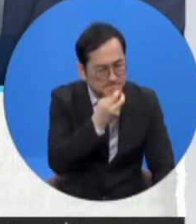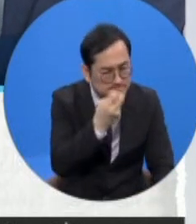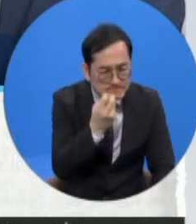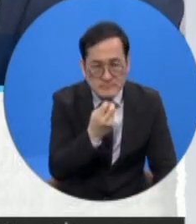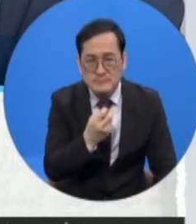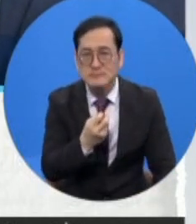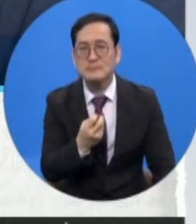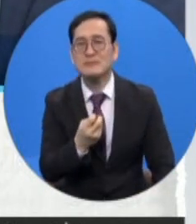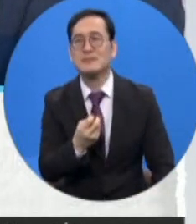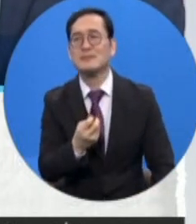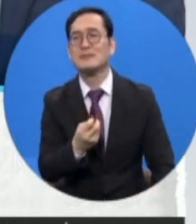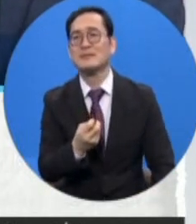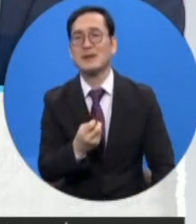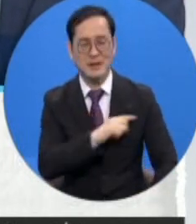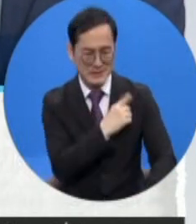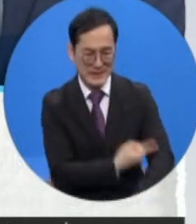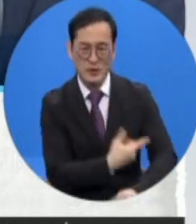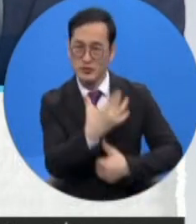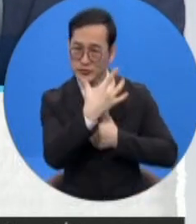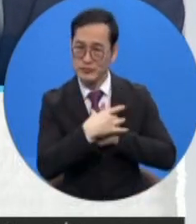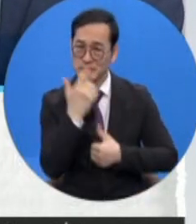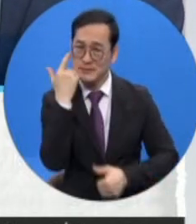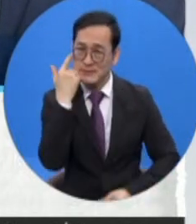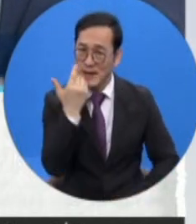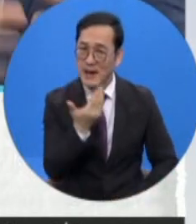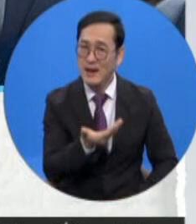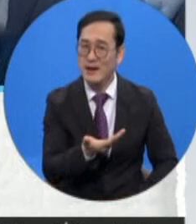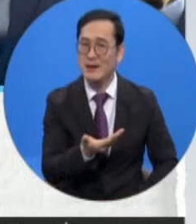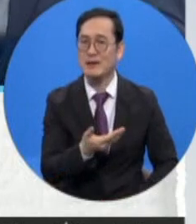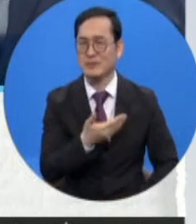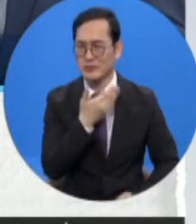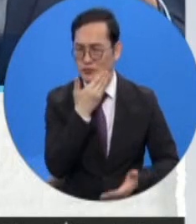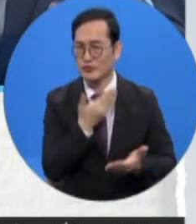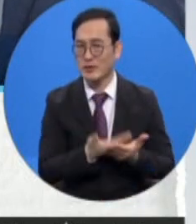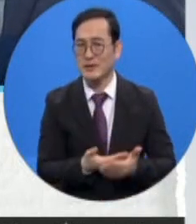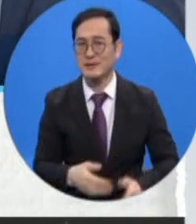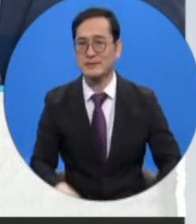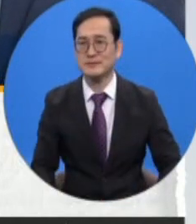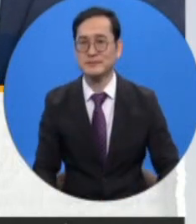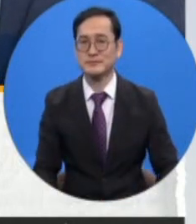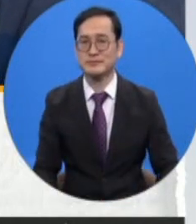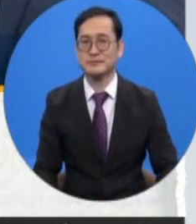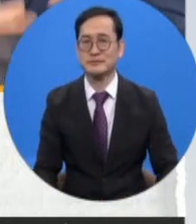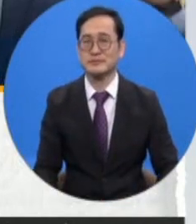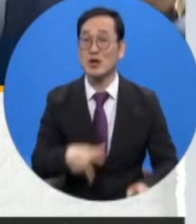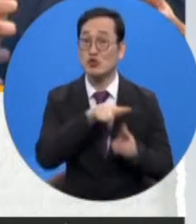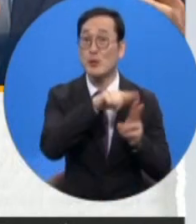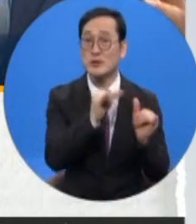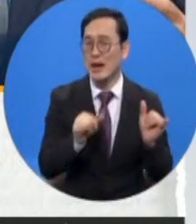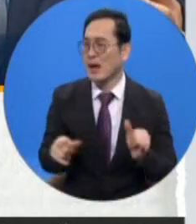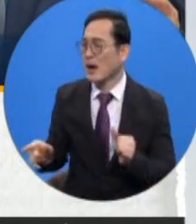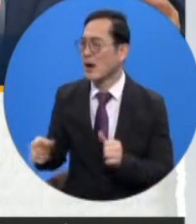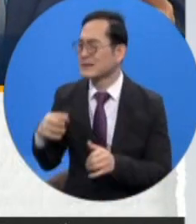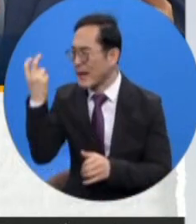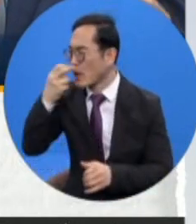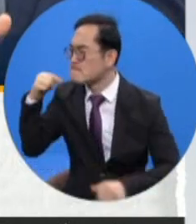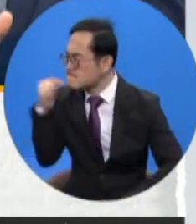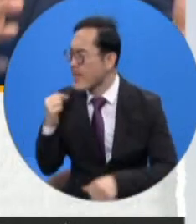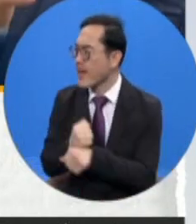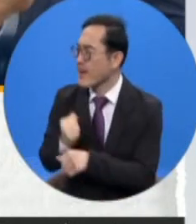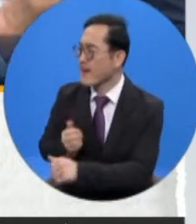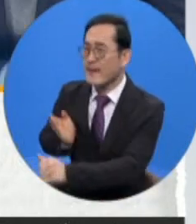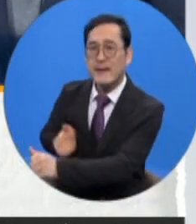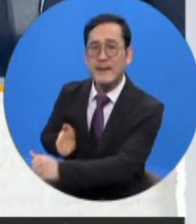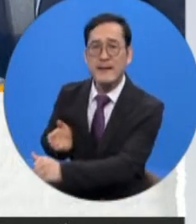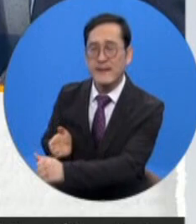문화 분위기 그런 문제라고 봅니다. 그건 후보의 몫이다. 네. 그리고 또 후보가 그렇게 할 수 있도록 말하자면 상황이 또 있을 필요도 있죠. 뭐 지금